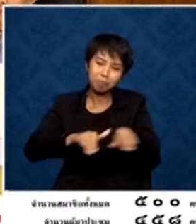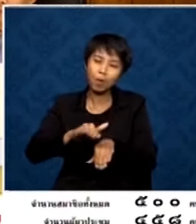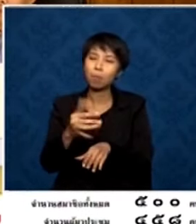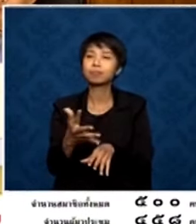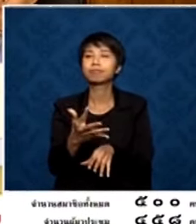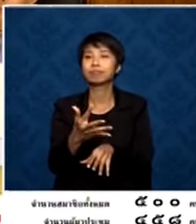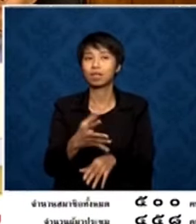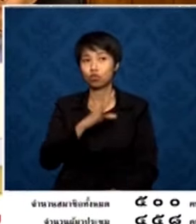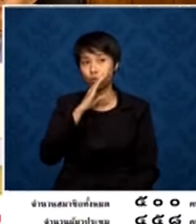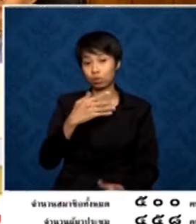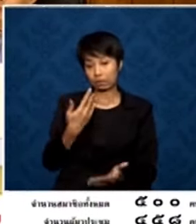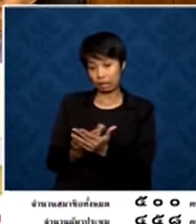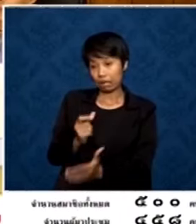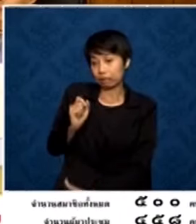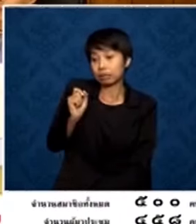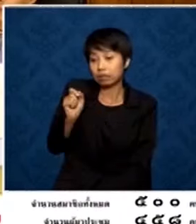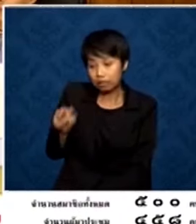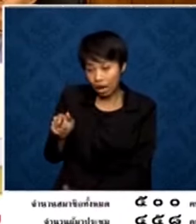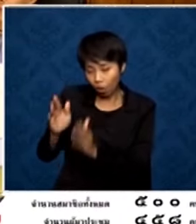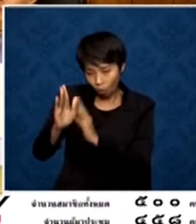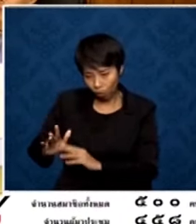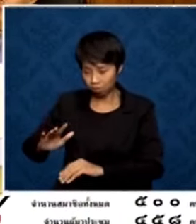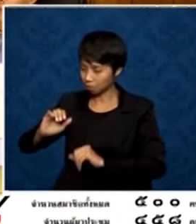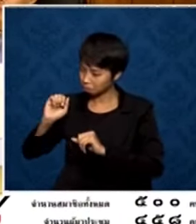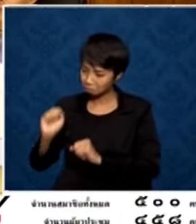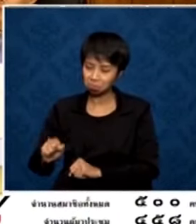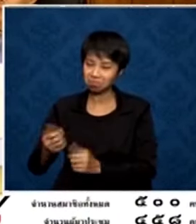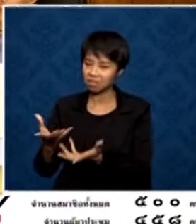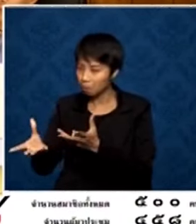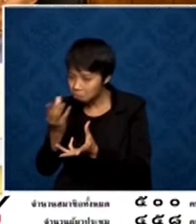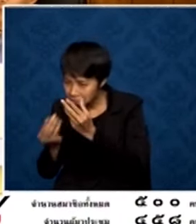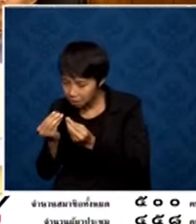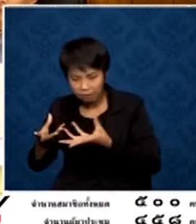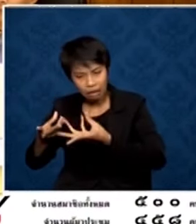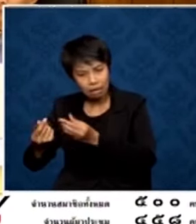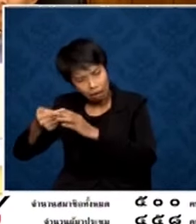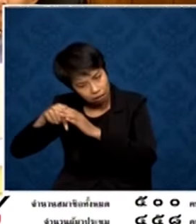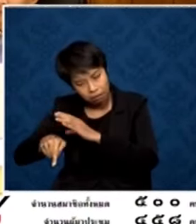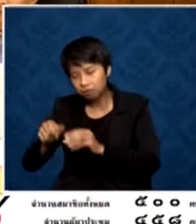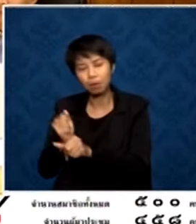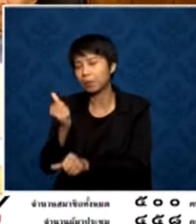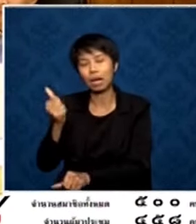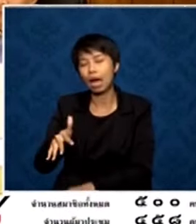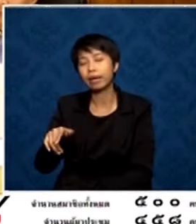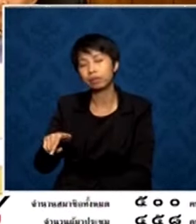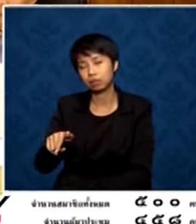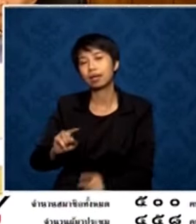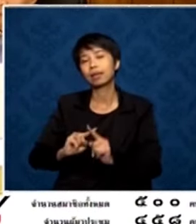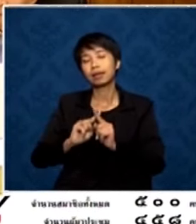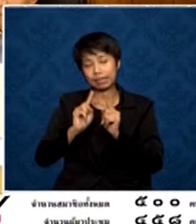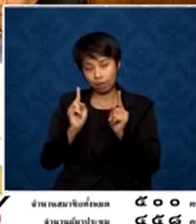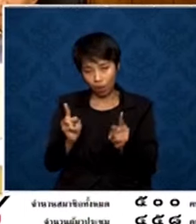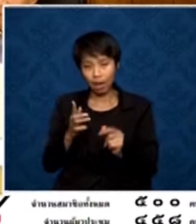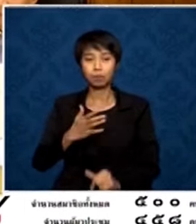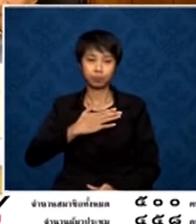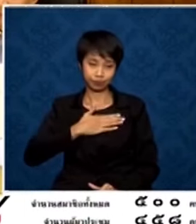เที่ยวถือเป็นหัวใจหลักที่จะขับเคลื่อนเศรษฐกิจเอาเงินเข้าประเทศค่ะแล้วก็ยกตัวอย่างประเทศเพื่อนบ้านที่เขาประสบความสำเร็จในการ